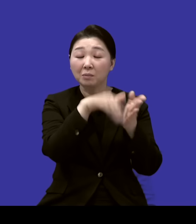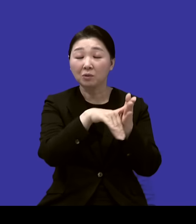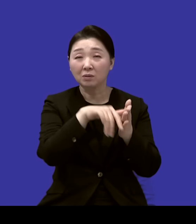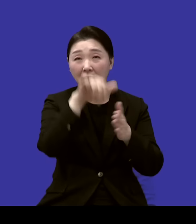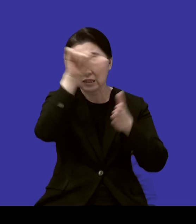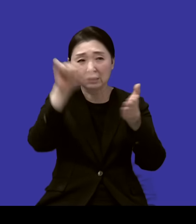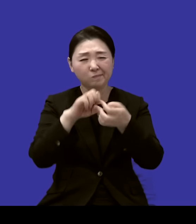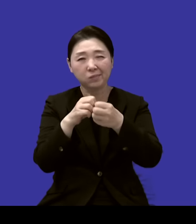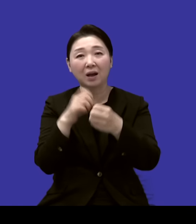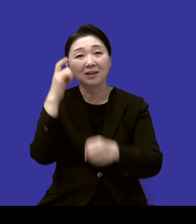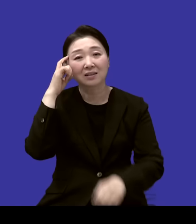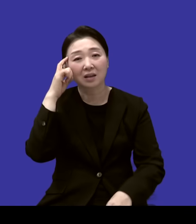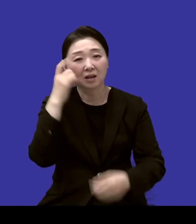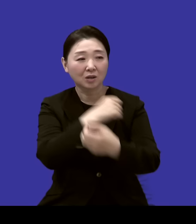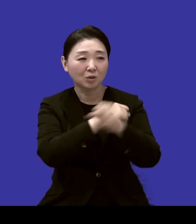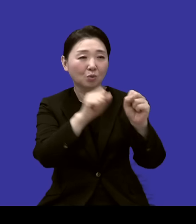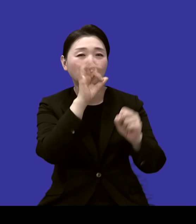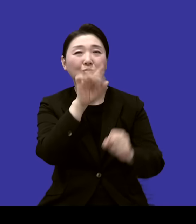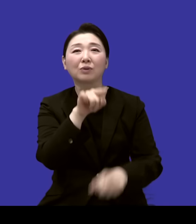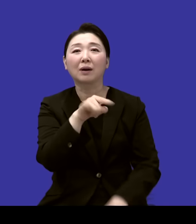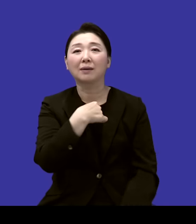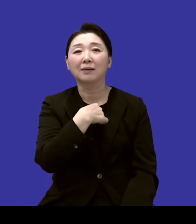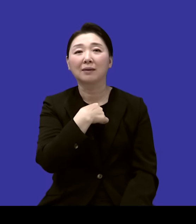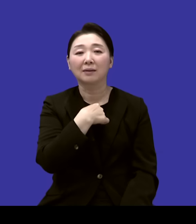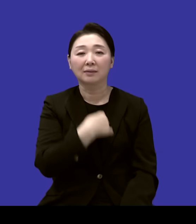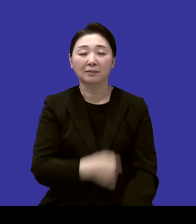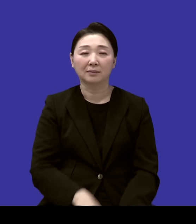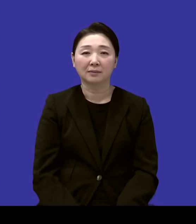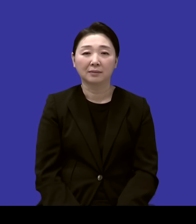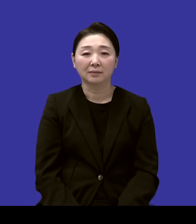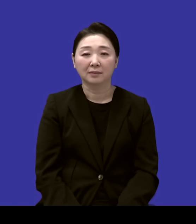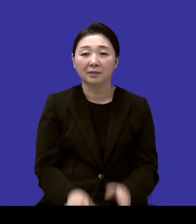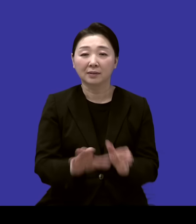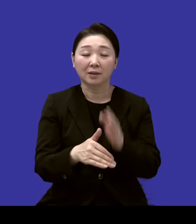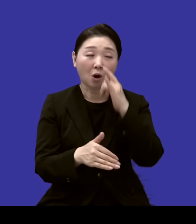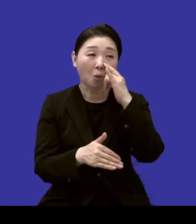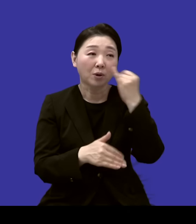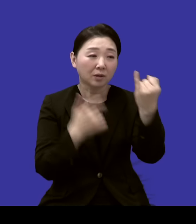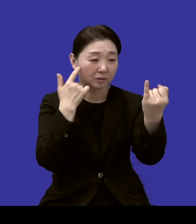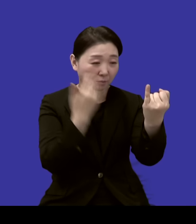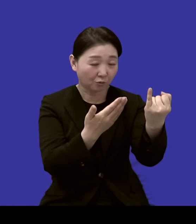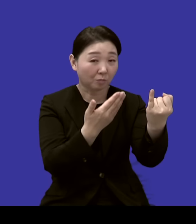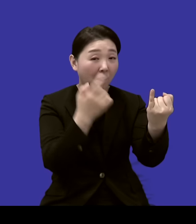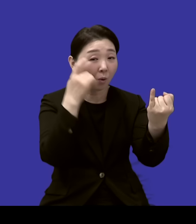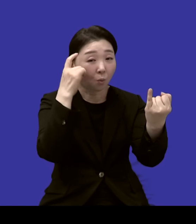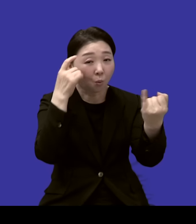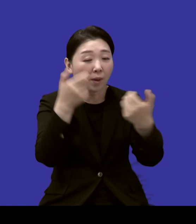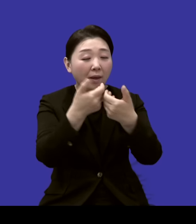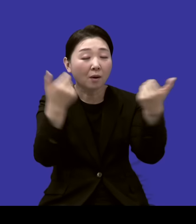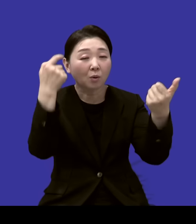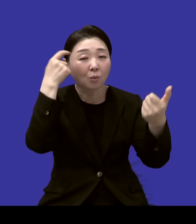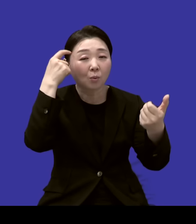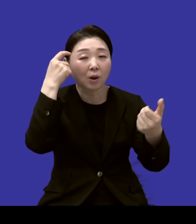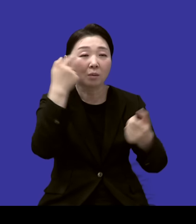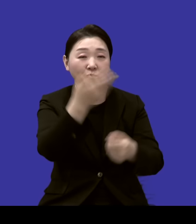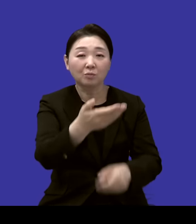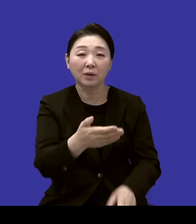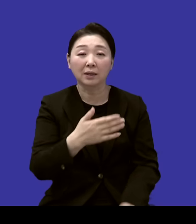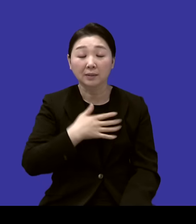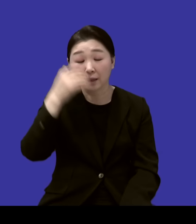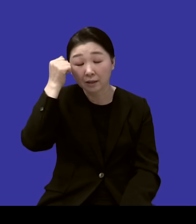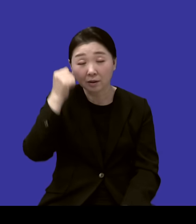때문에 절대 용서가 안 되었어요. 예. 그런데 그때 어머니한테 제가 물어봤습니다. 네. 왜 헤어지게 되었냐? 제